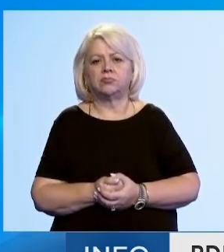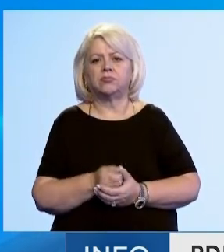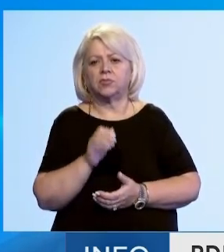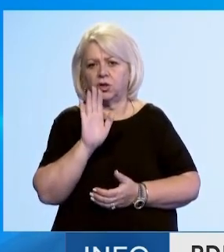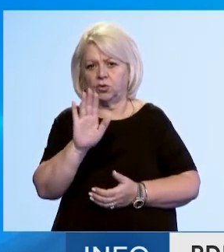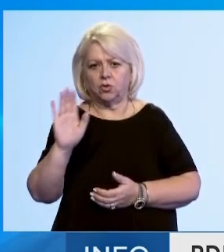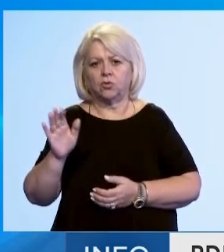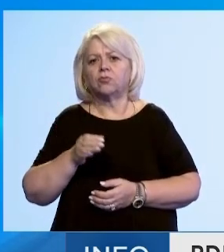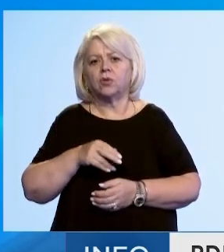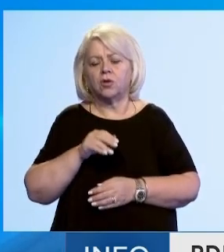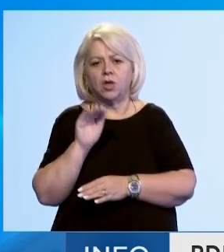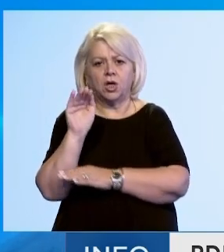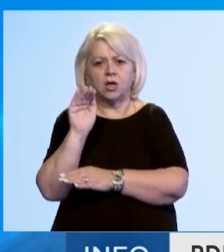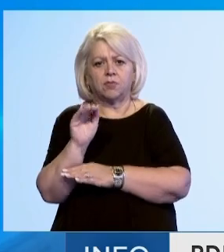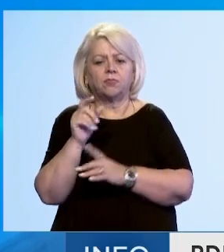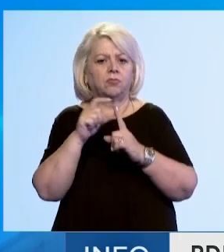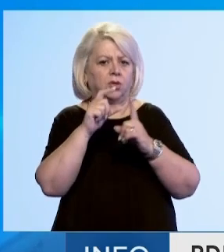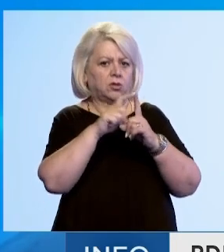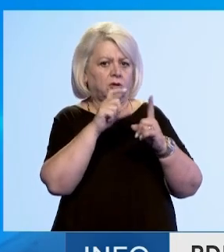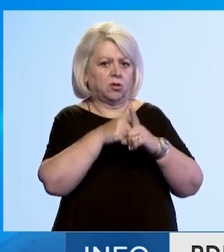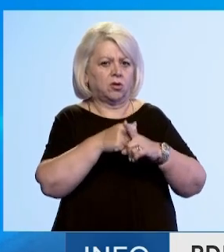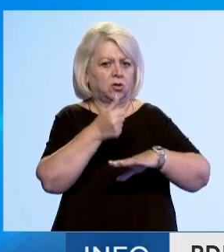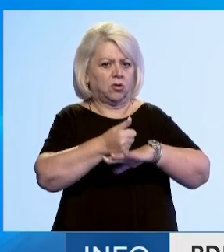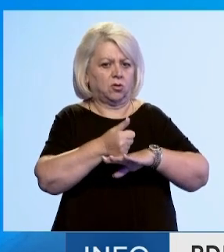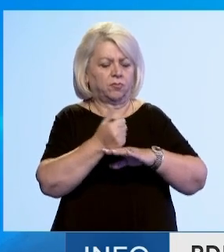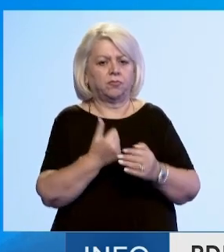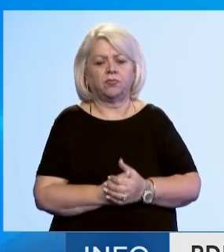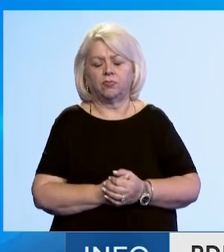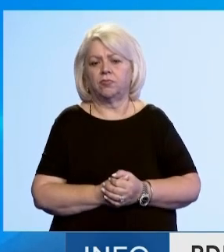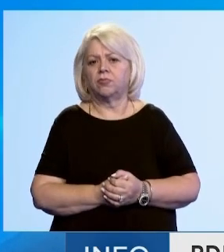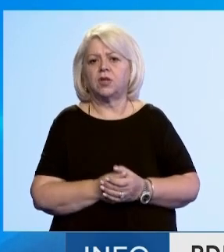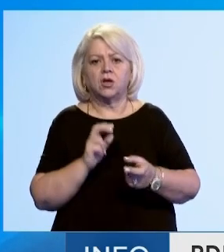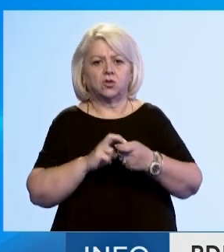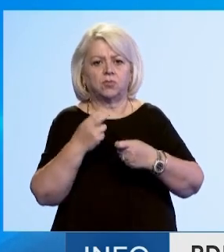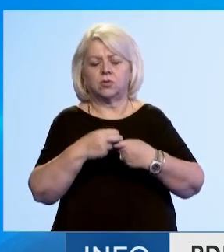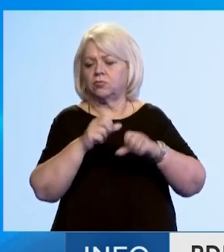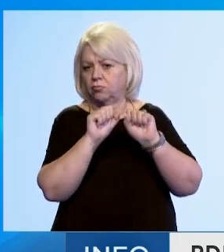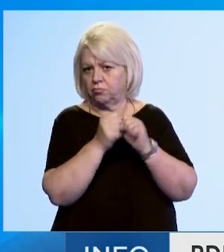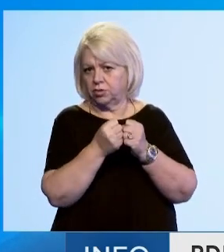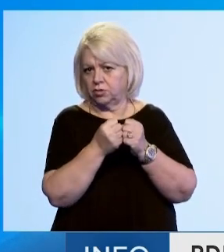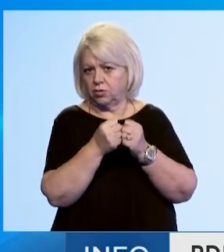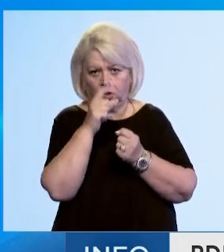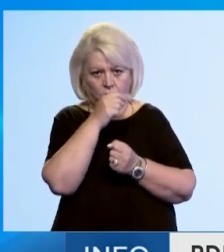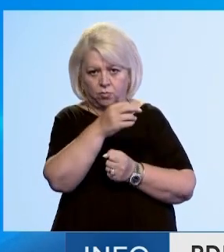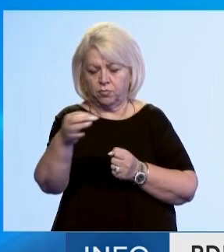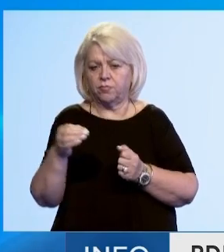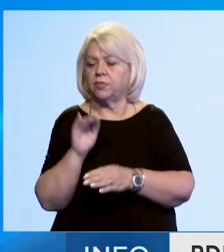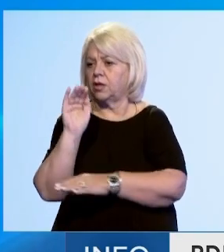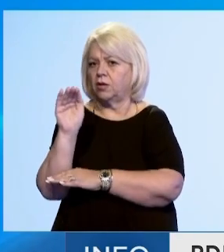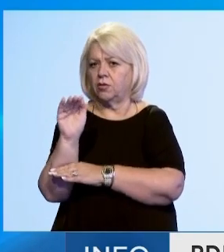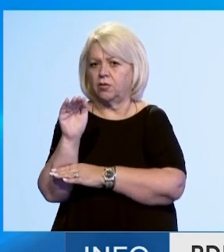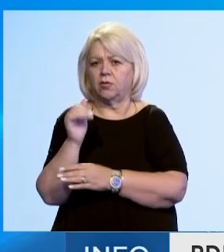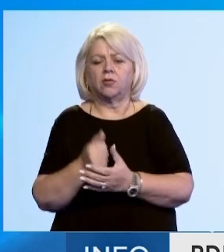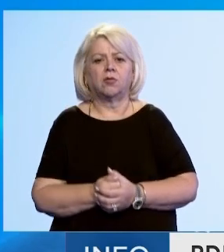edhe deklaratën e përgjithshme të Partisë Demokratike për shkutjet koalicioneve. Ne këtë një aftem në kam jështu